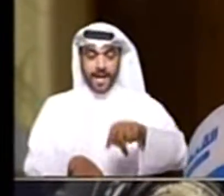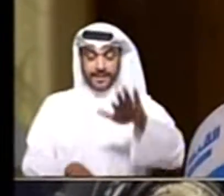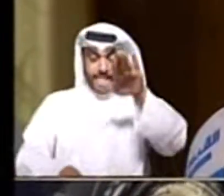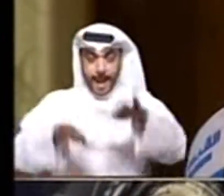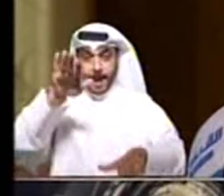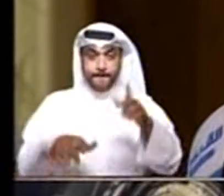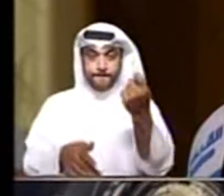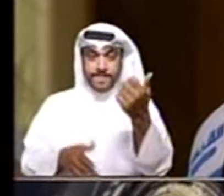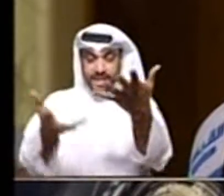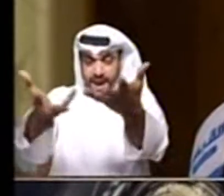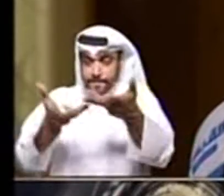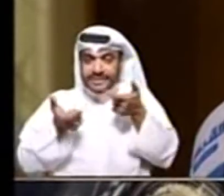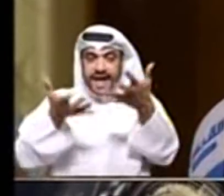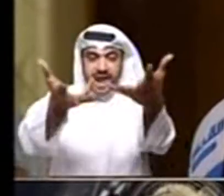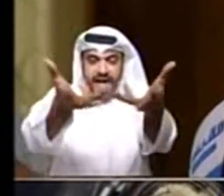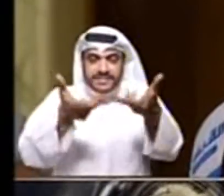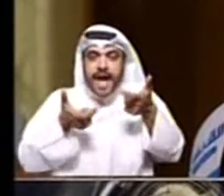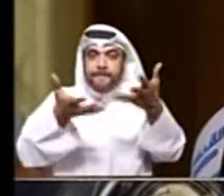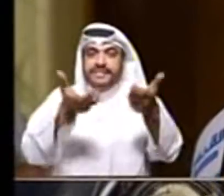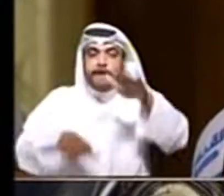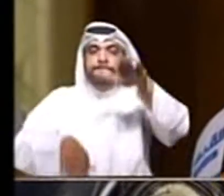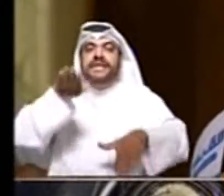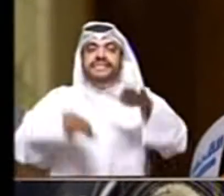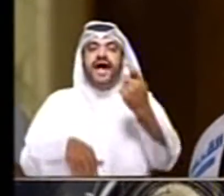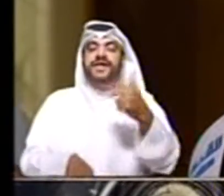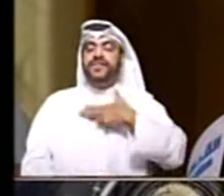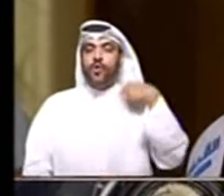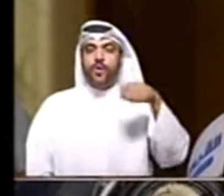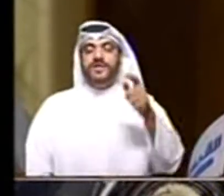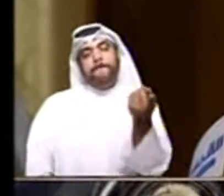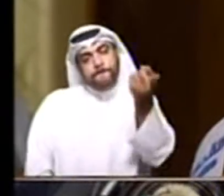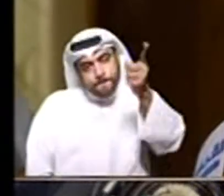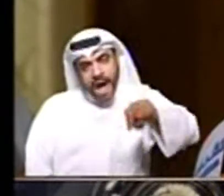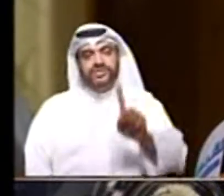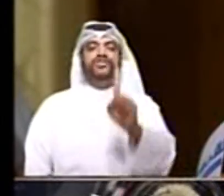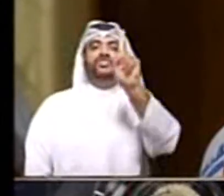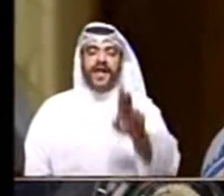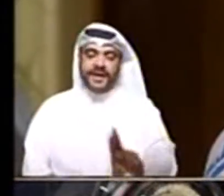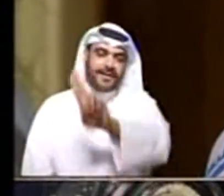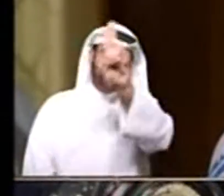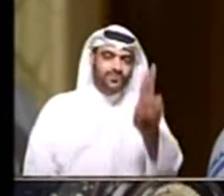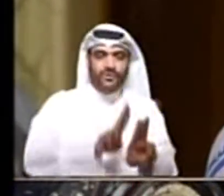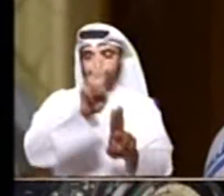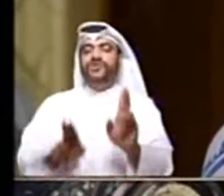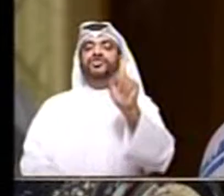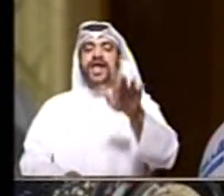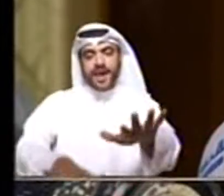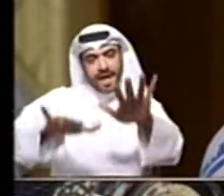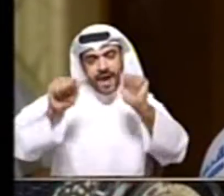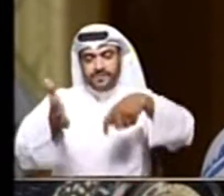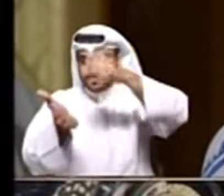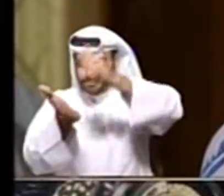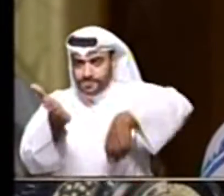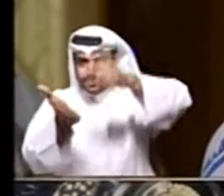أن تناقش اليوم 8 ميزانيات سيتم ترحيلها إلى جلسة الغد، وإن شاء الله جلسة الغد ننتهي من المجموعة الأولى